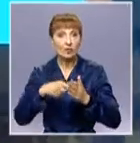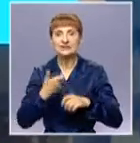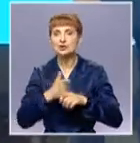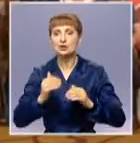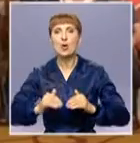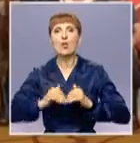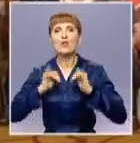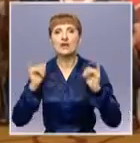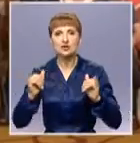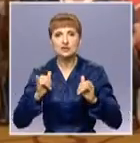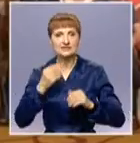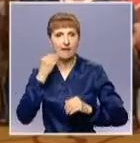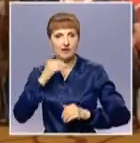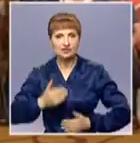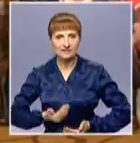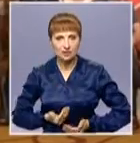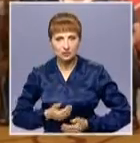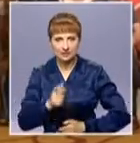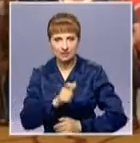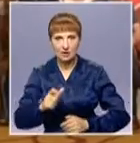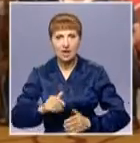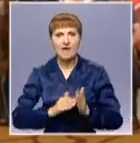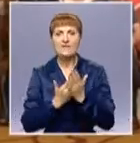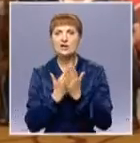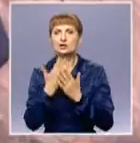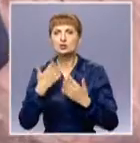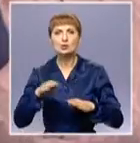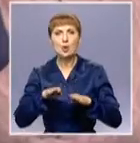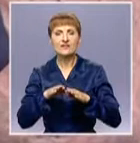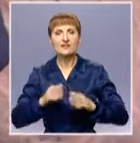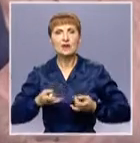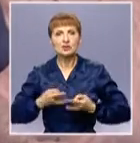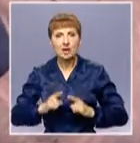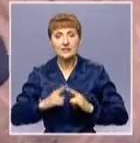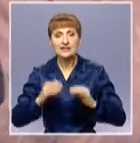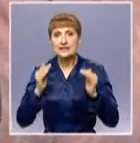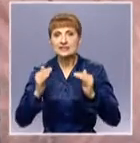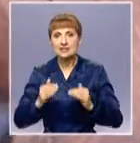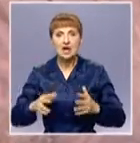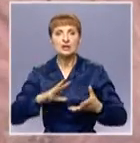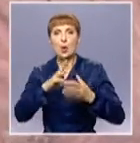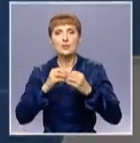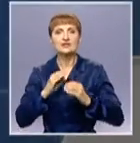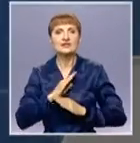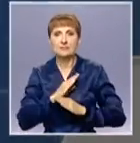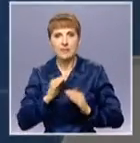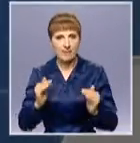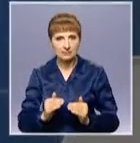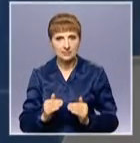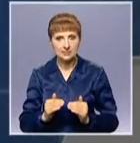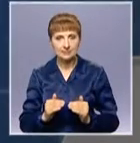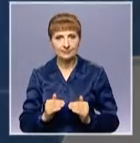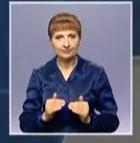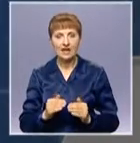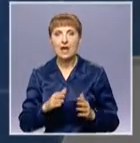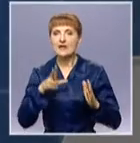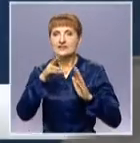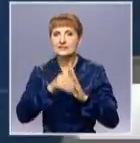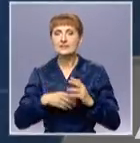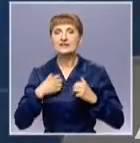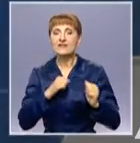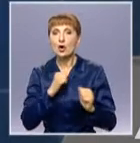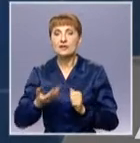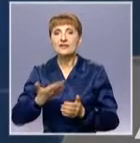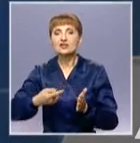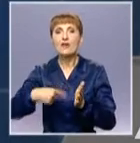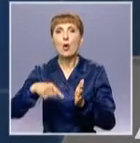значительно улучшилось качество жизни горожан. Вырос уровень рождаемости и стабильно снижается общая смертность. В системе здравоохранения нашего